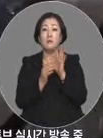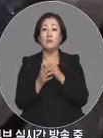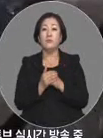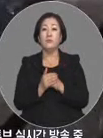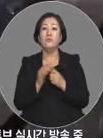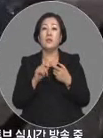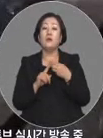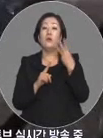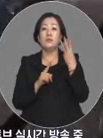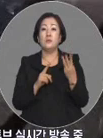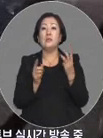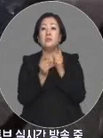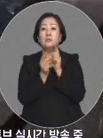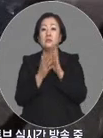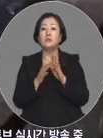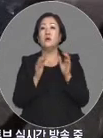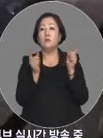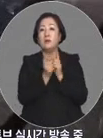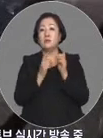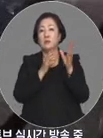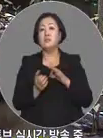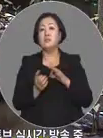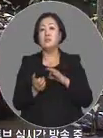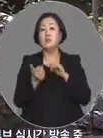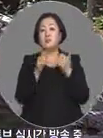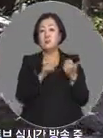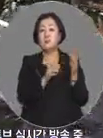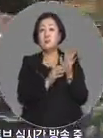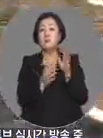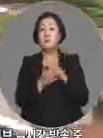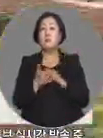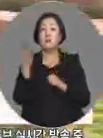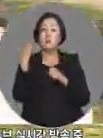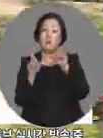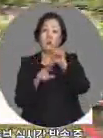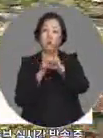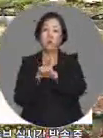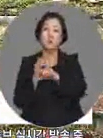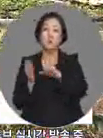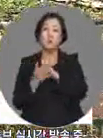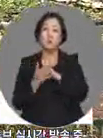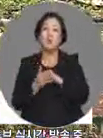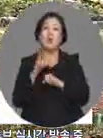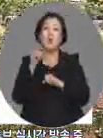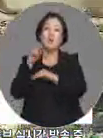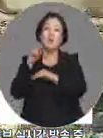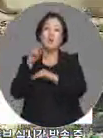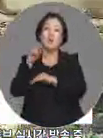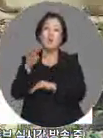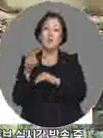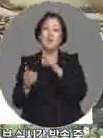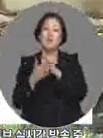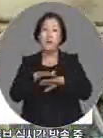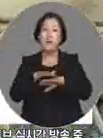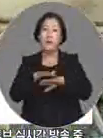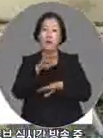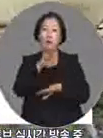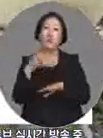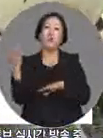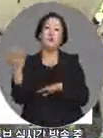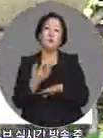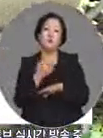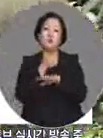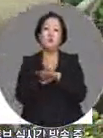반달곰 3마리는 현장 사살됐습니다. 지난해 5월에도 이 농장에서 반달곰 한 마리가 탈출해 인근 텃밭까지